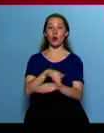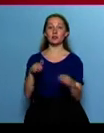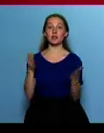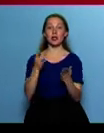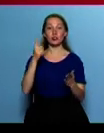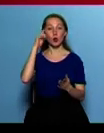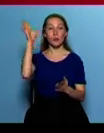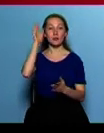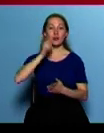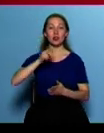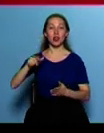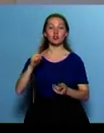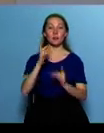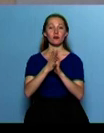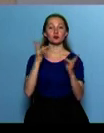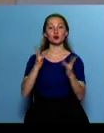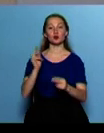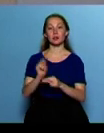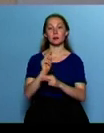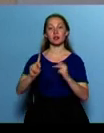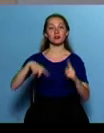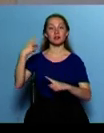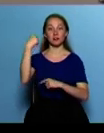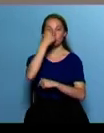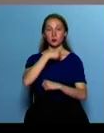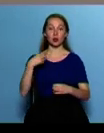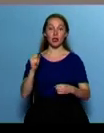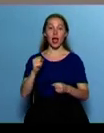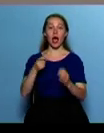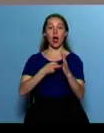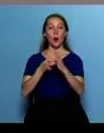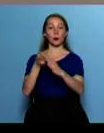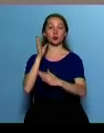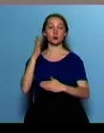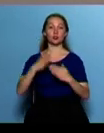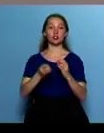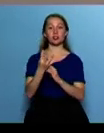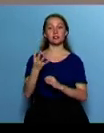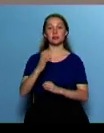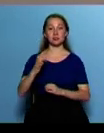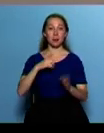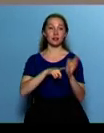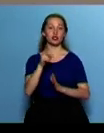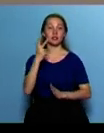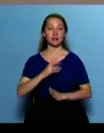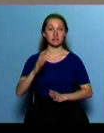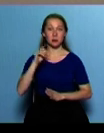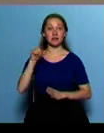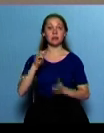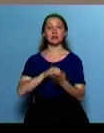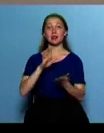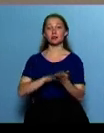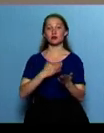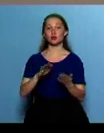первую очередь отремонтировать в следующем году. Опрос стартовал 3 сентября. На данный момент на портале уже зарегистрировались